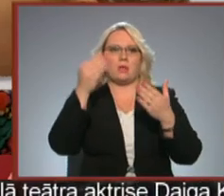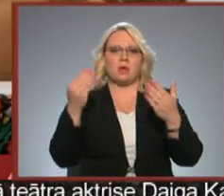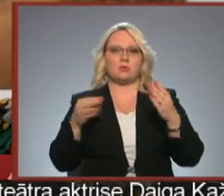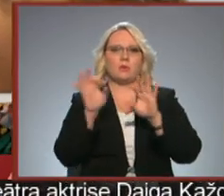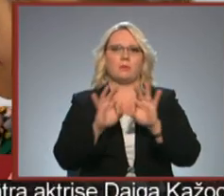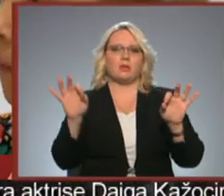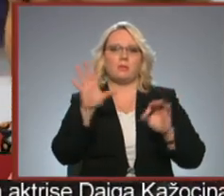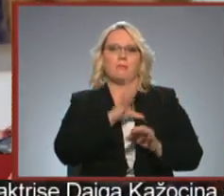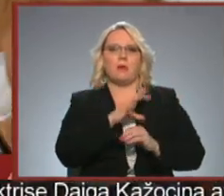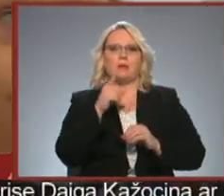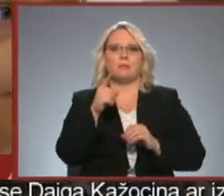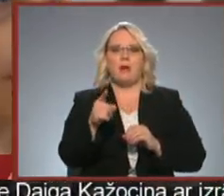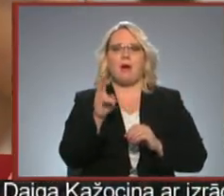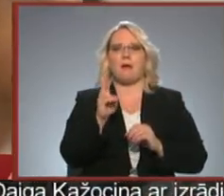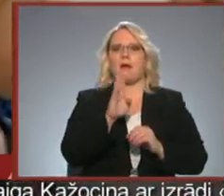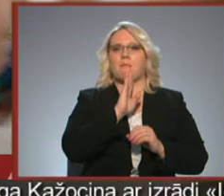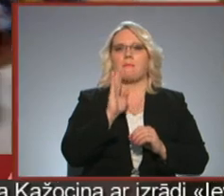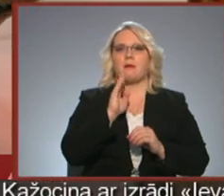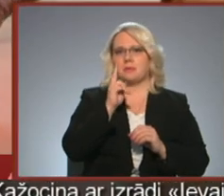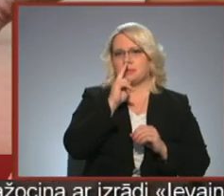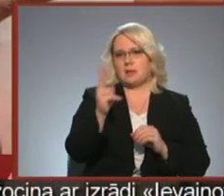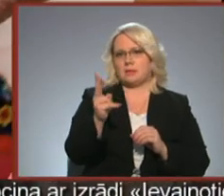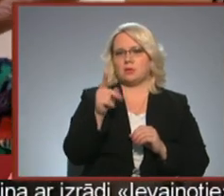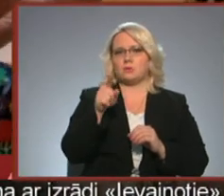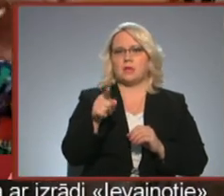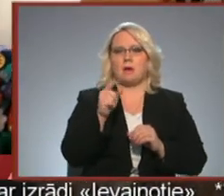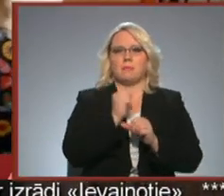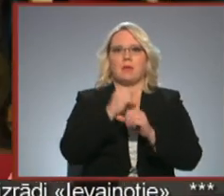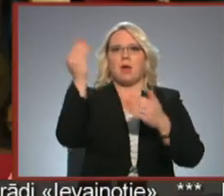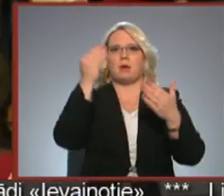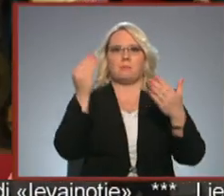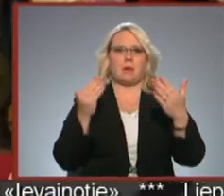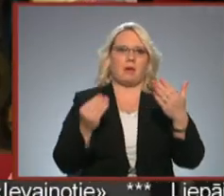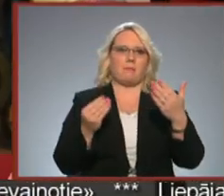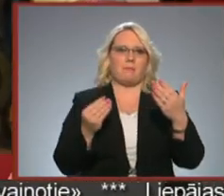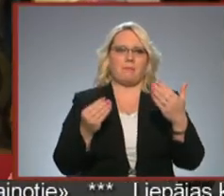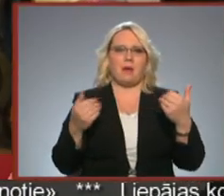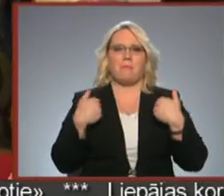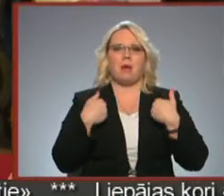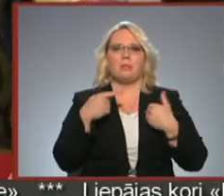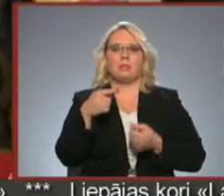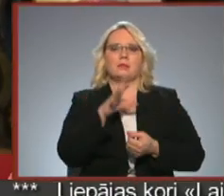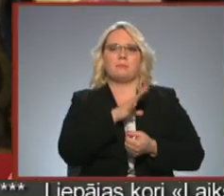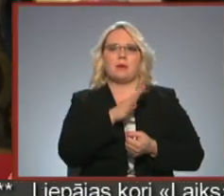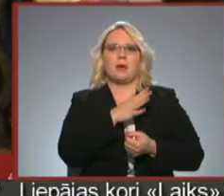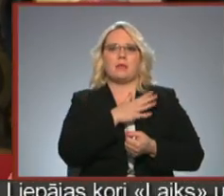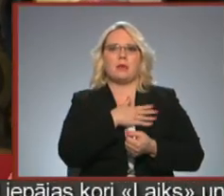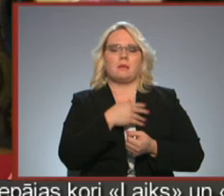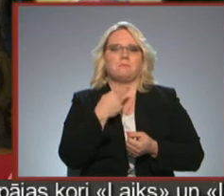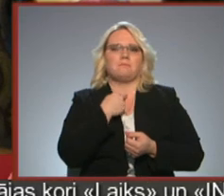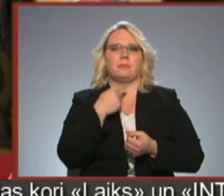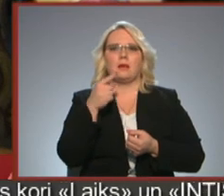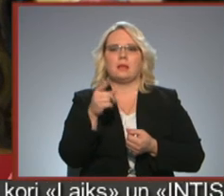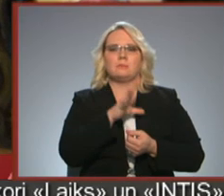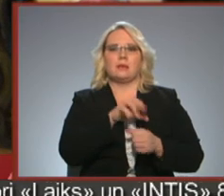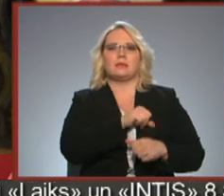Brīnišķīgi bija tas, kā viņas skatījās uz tiem darbiem. Man tas bija diezgan traki, tie bija tādi brīži, ka